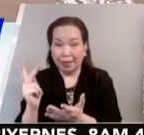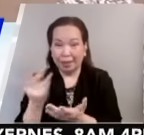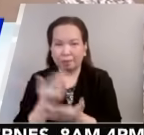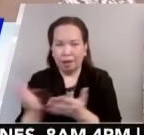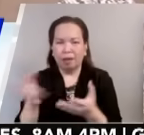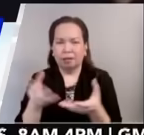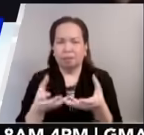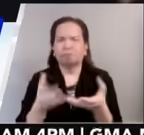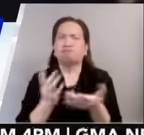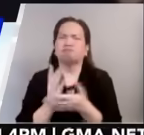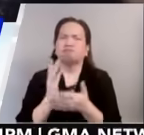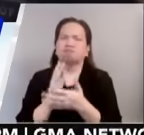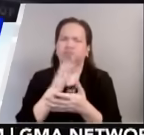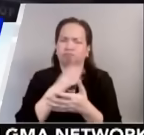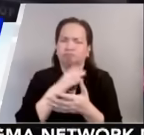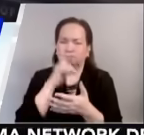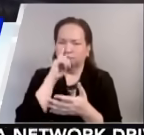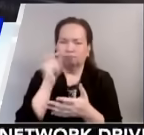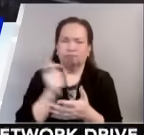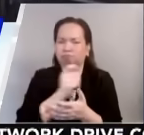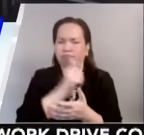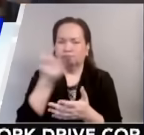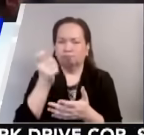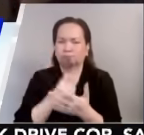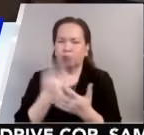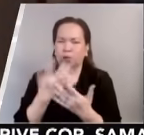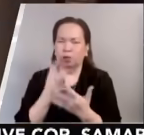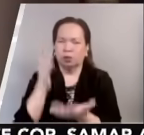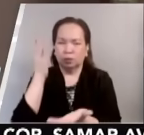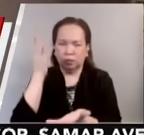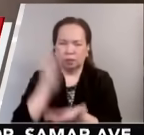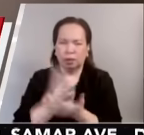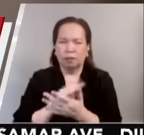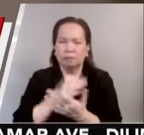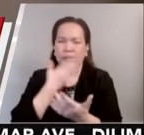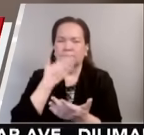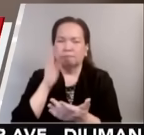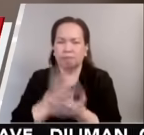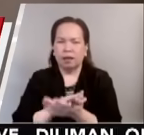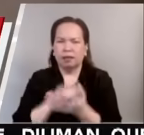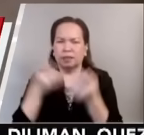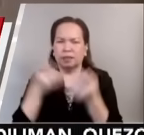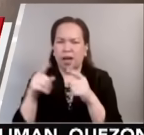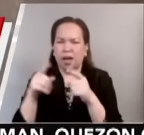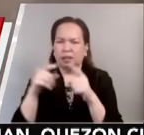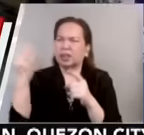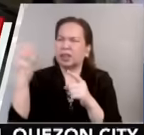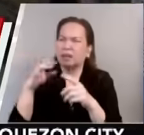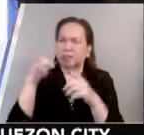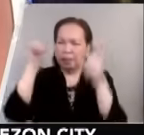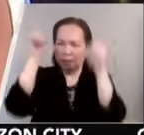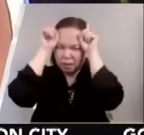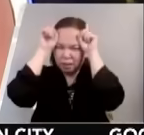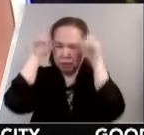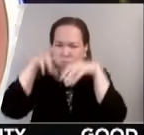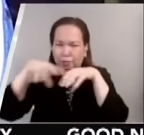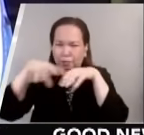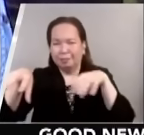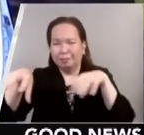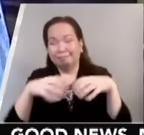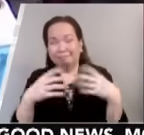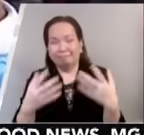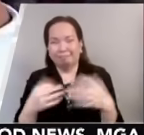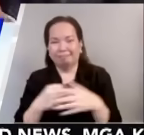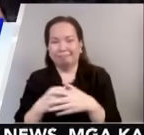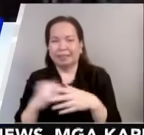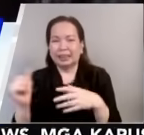sa kanilang lugar itong sawa kasi pantanggal ng malas marami kaming mga demonyo doun sa tabi-tabi eh sa rin ang binili